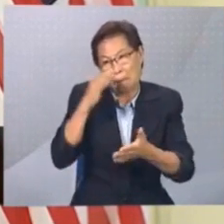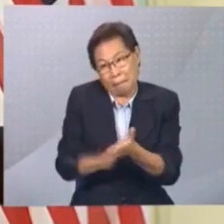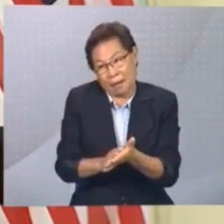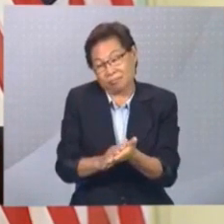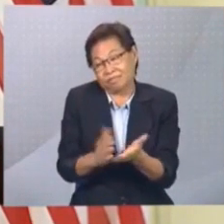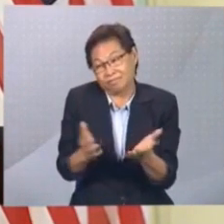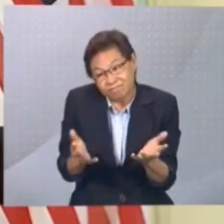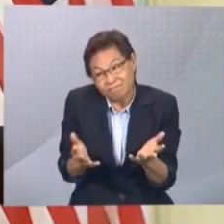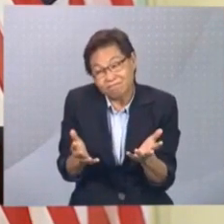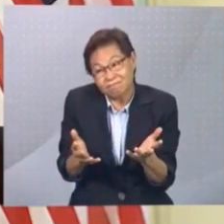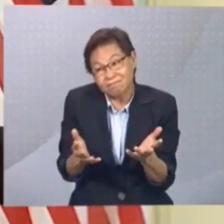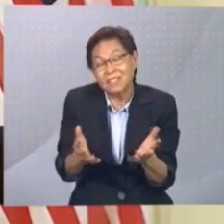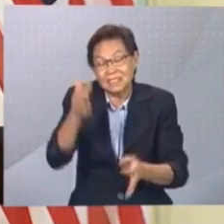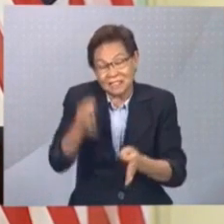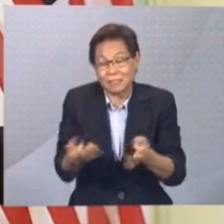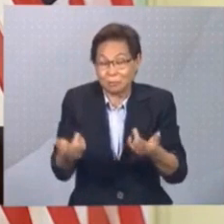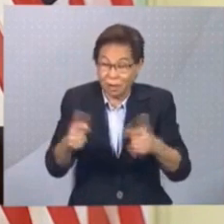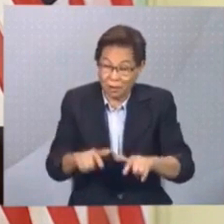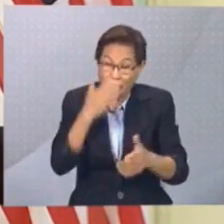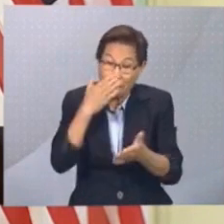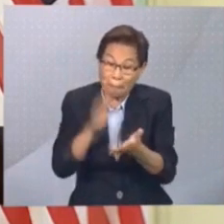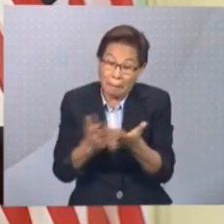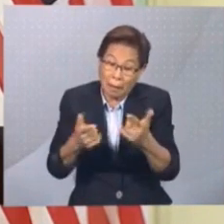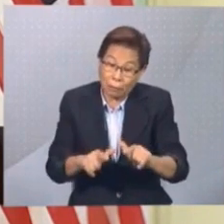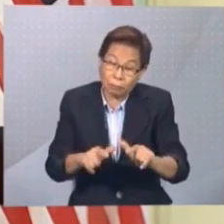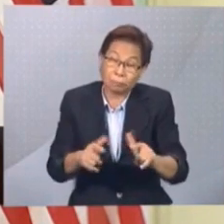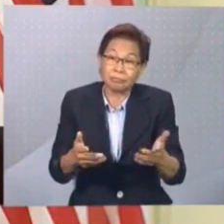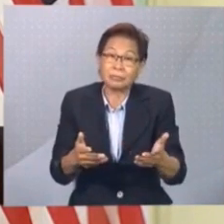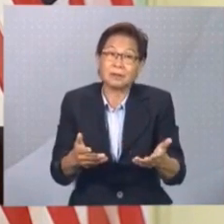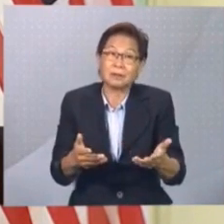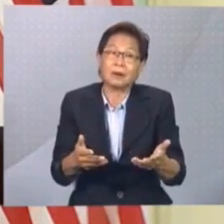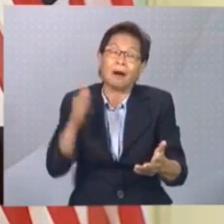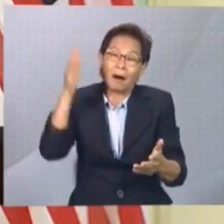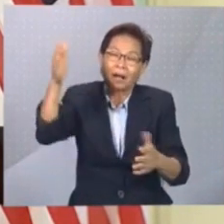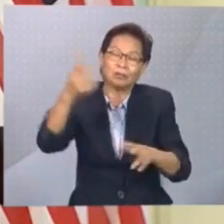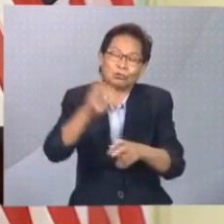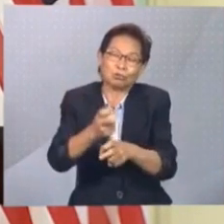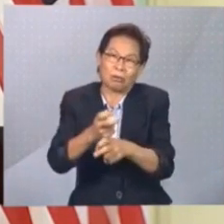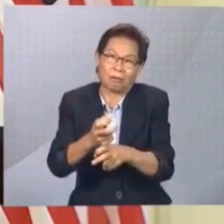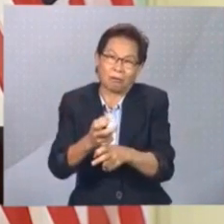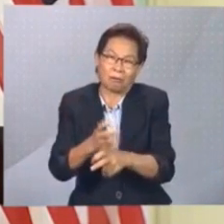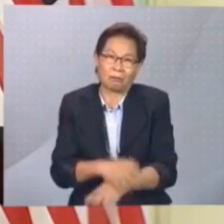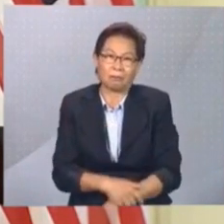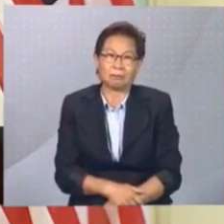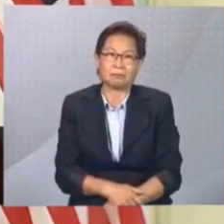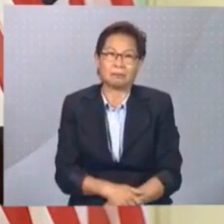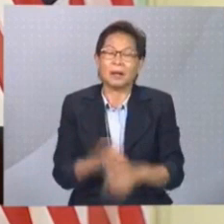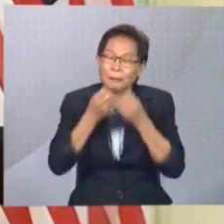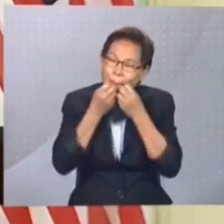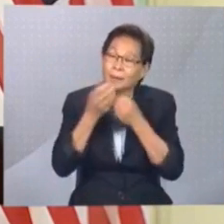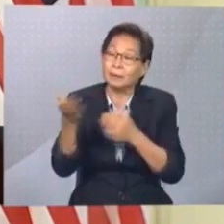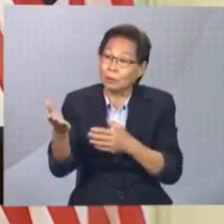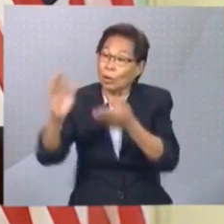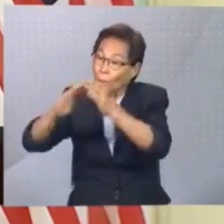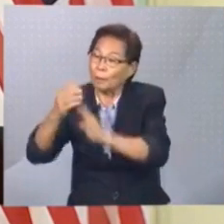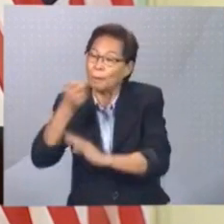tidak diingini. Ya, jika ini berlaku, maka tentu sajalah akan menyusahkan semua pihak. Jadi maklumkan kepada pihak